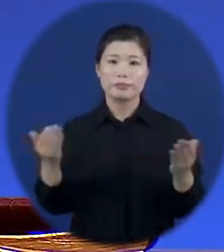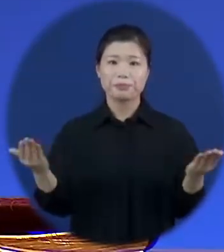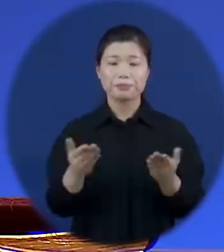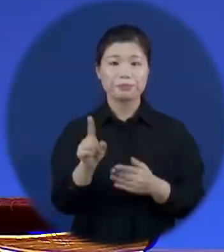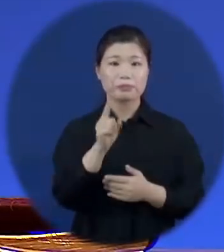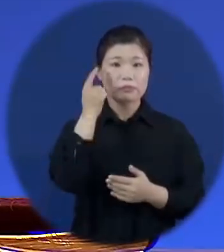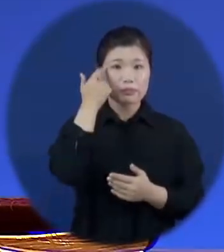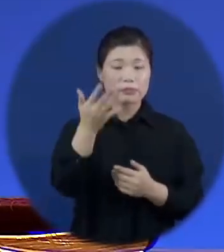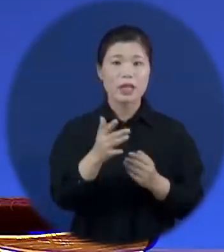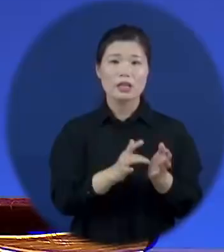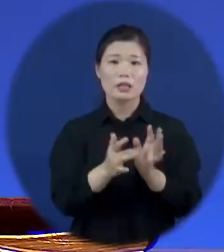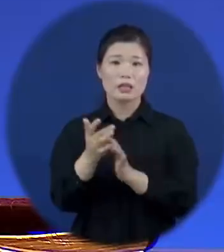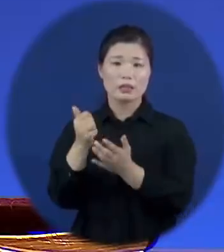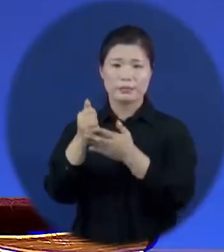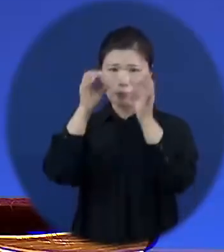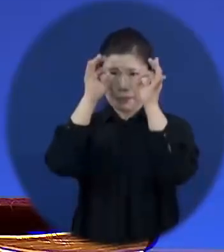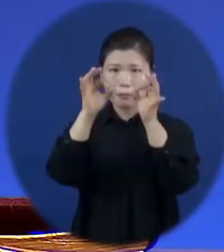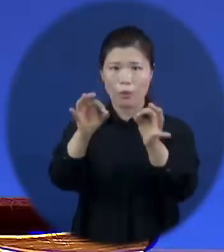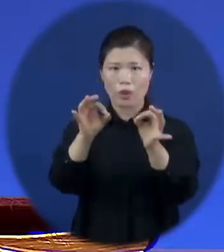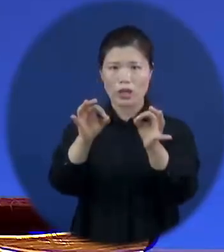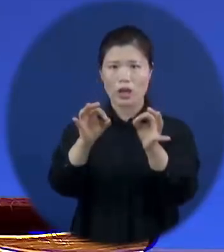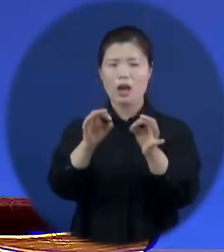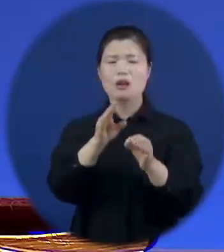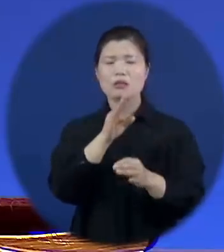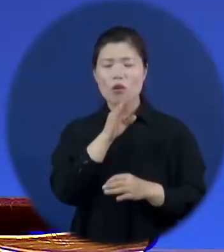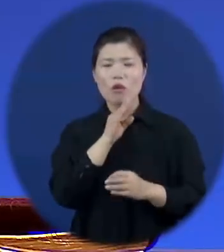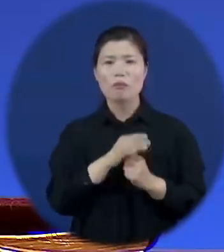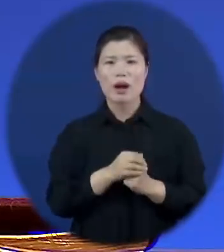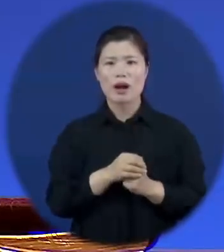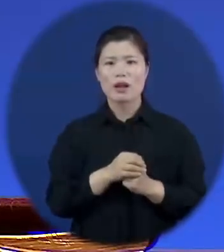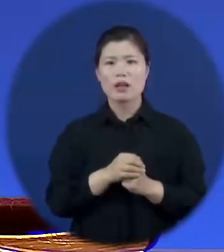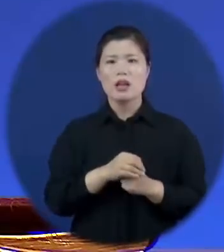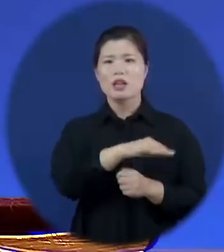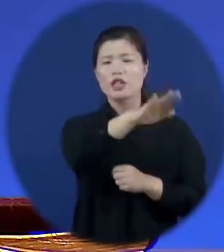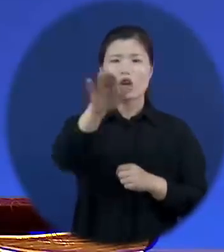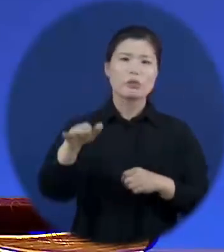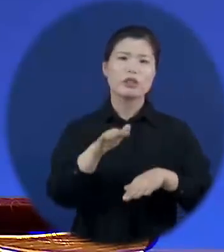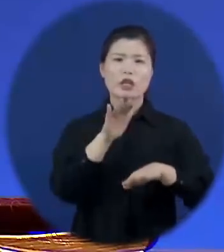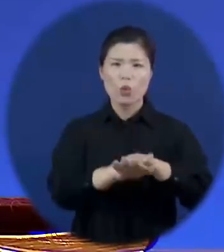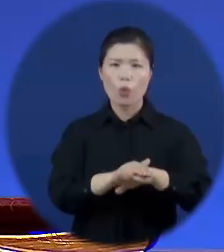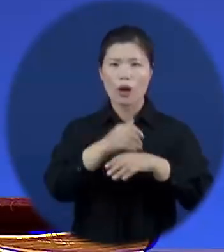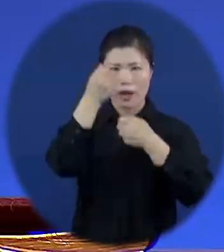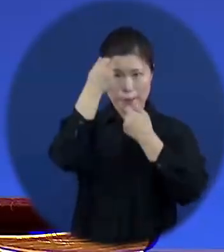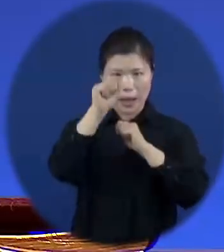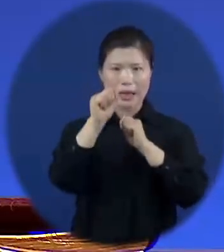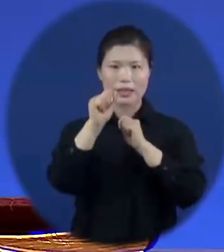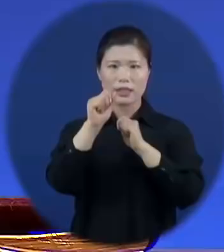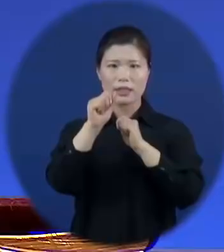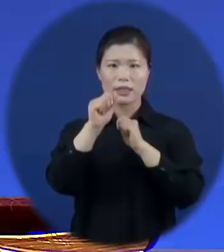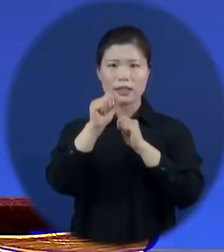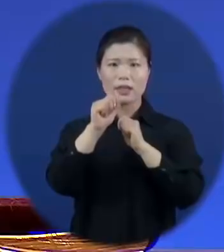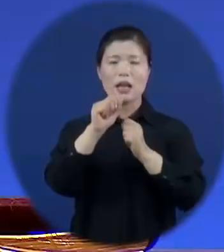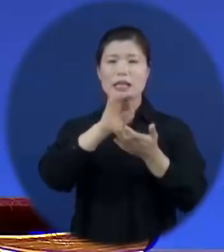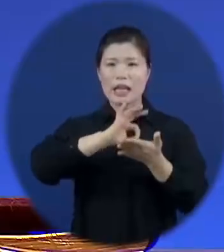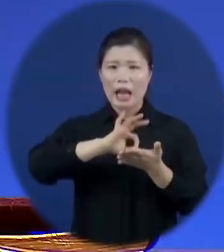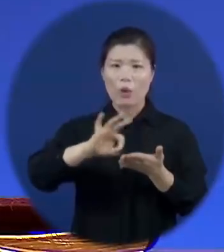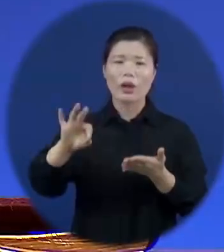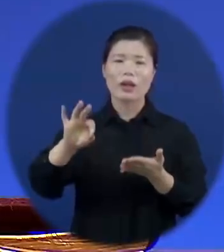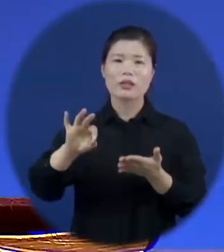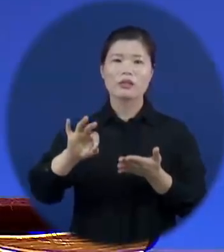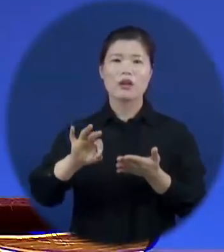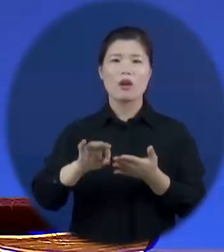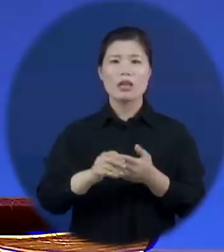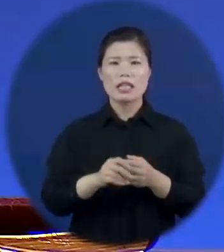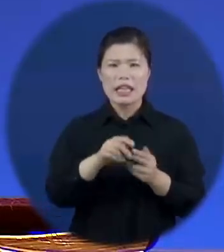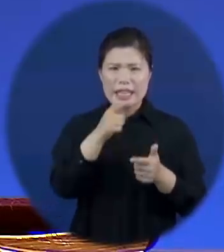할 일은 무엇입니까? 예수님을 보기 위해 최소한 여러분의 손과 발을 이용해 돌감람나무